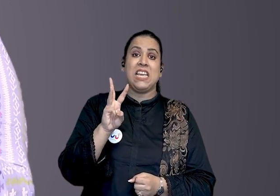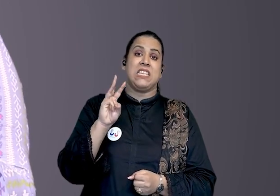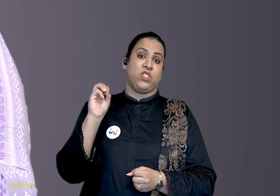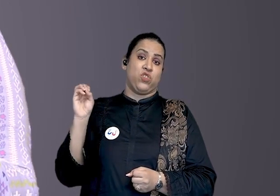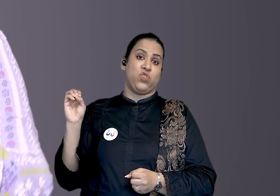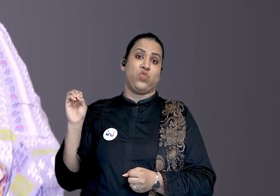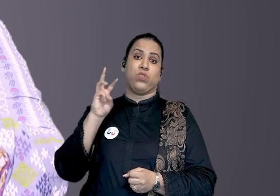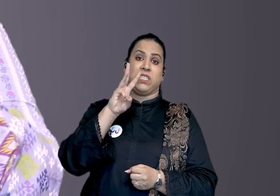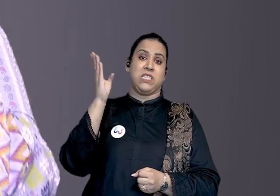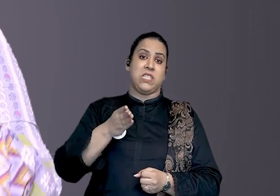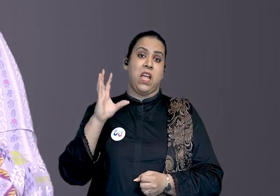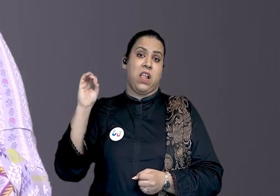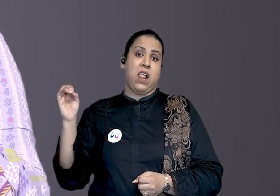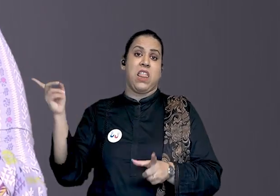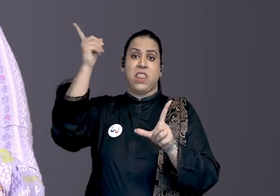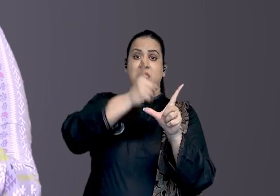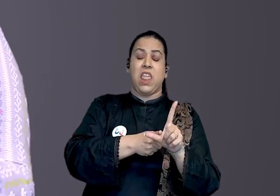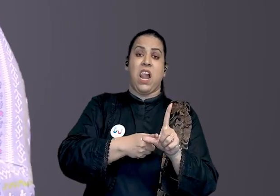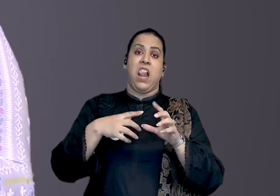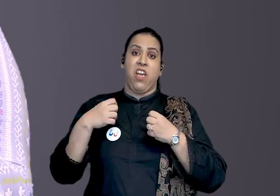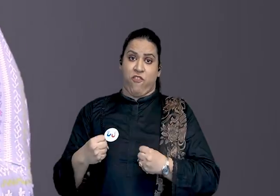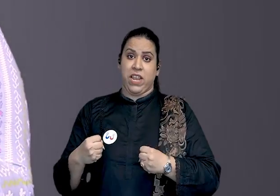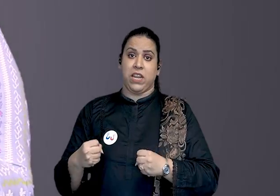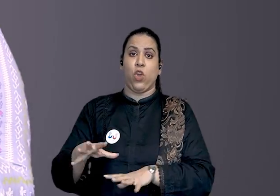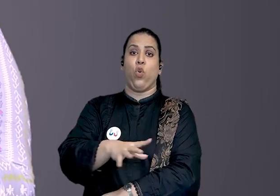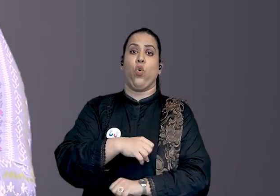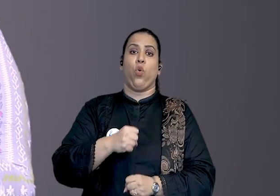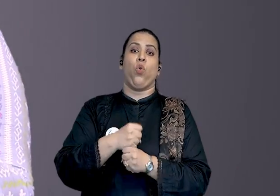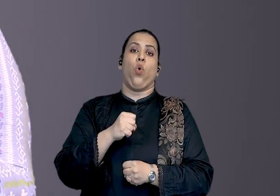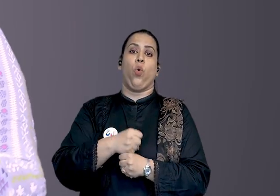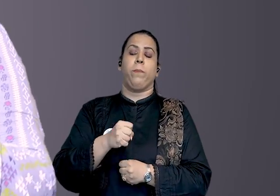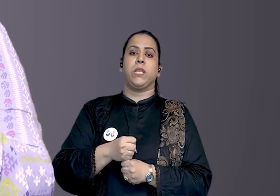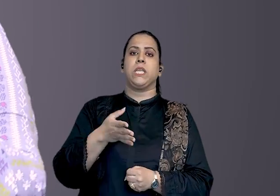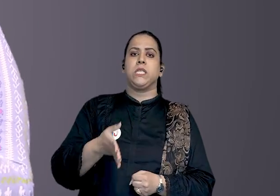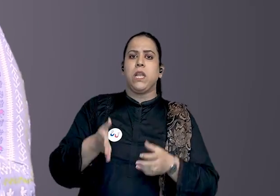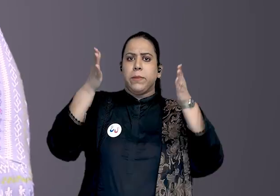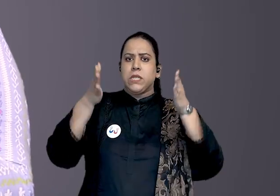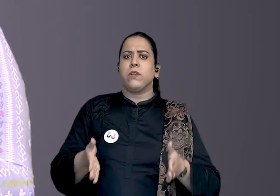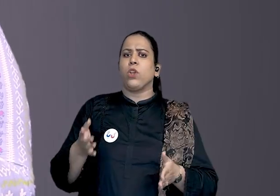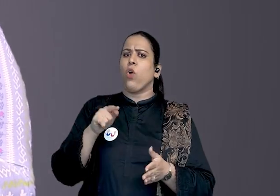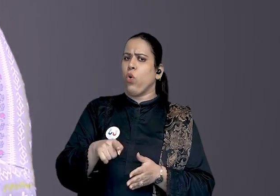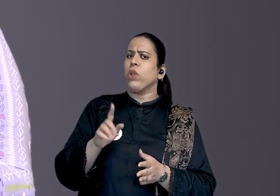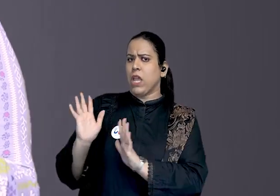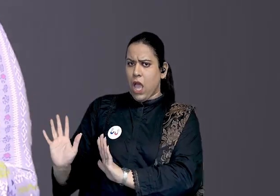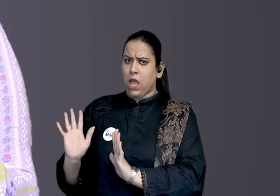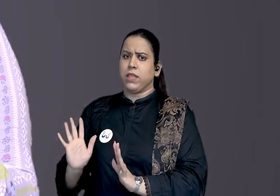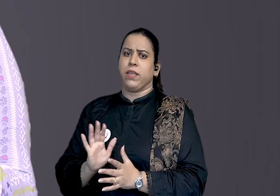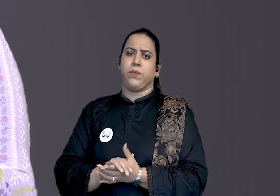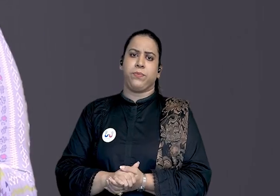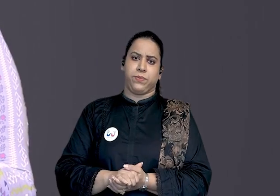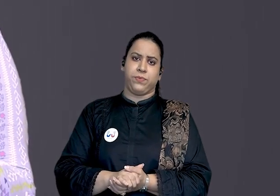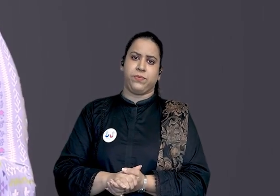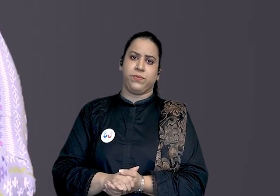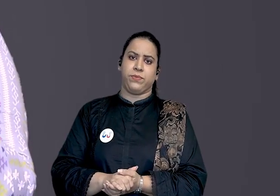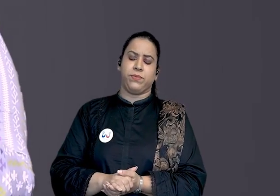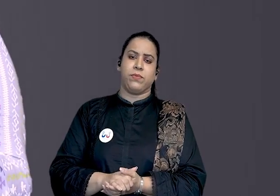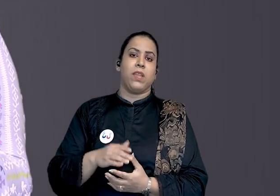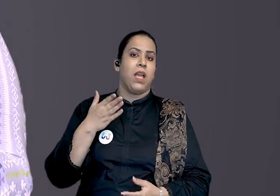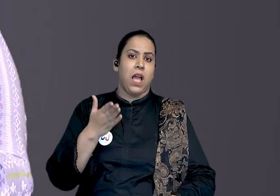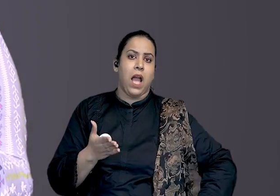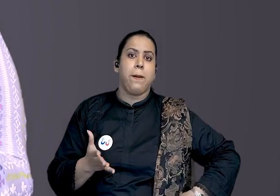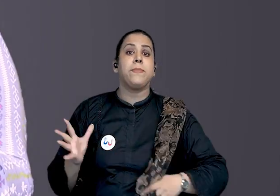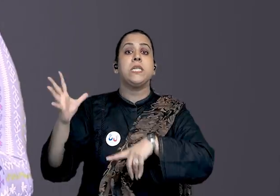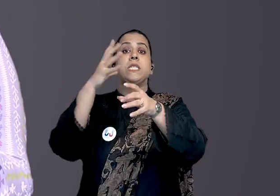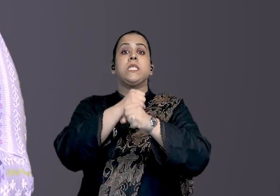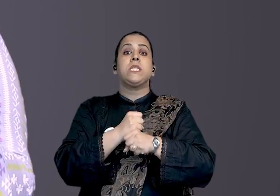سب کانٹیننٹ جیسا ہیوج ایریا بغیر کسی ایڈمنسٹریٹو وزڈم کے آپ اس کو کنٹرول ہی نہیں کر سکتے. تو یہ والا